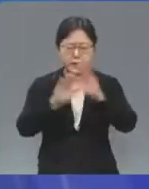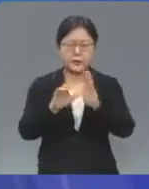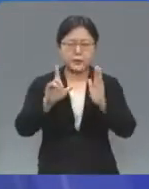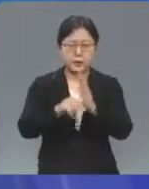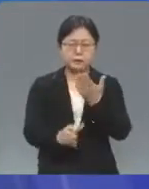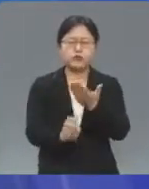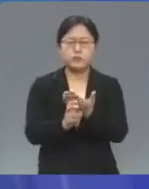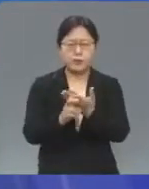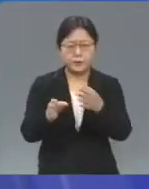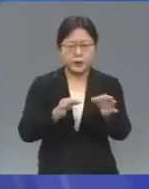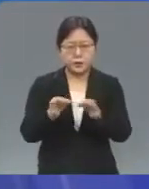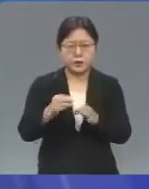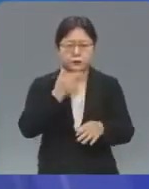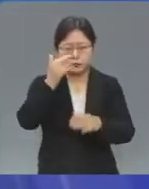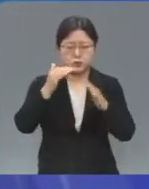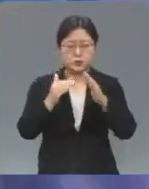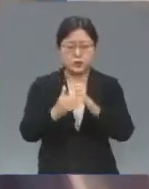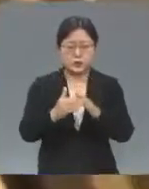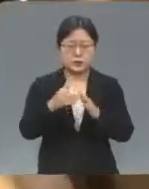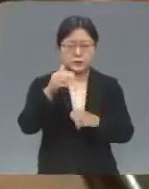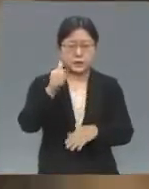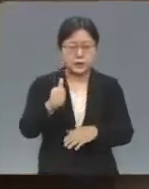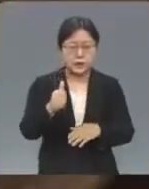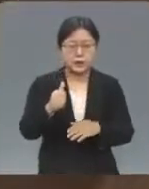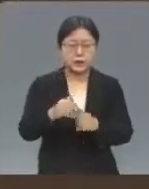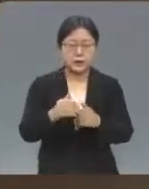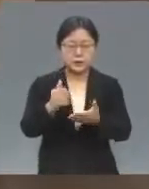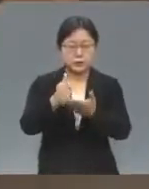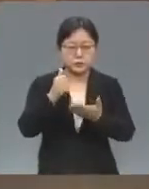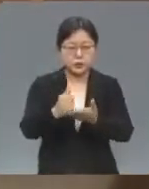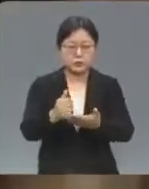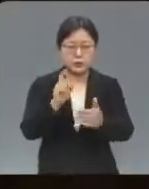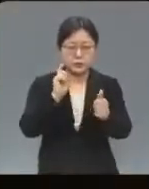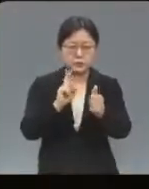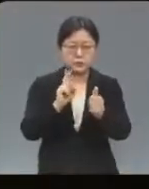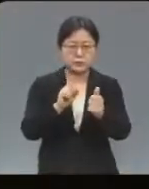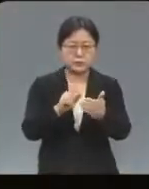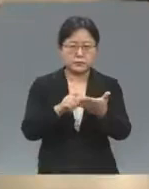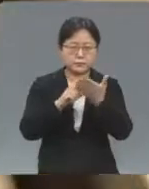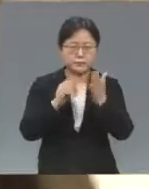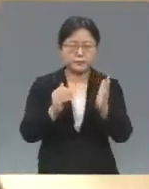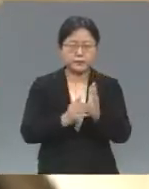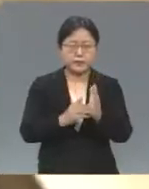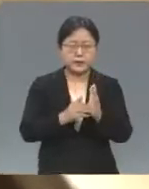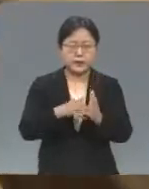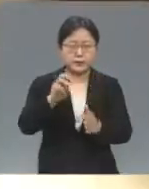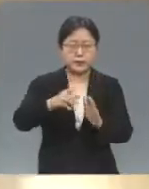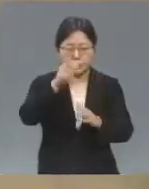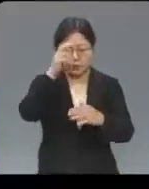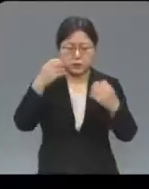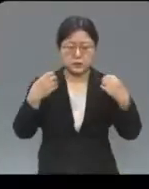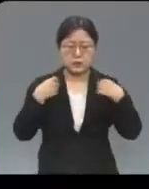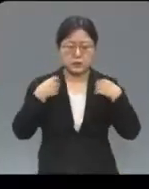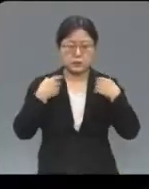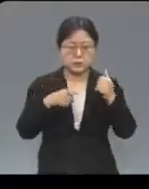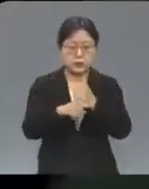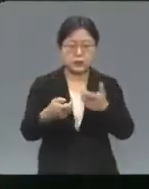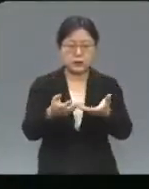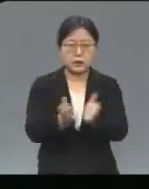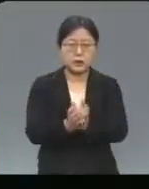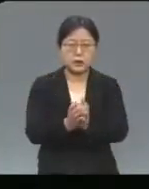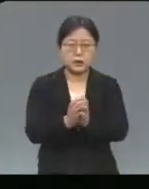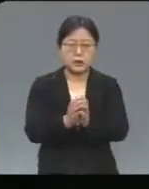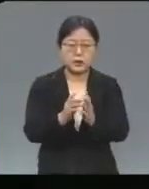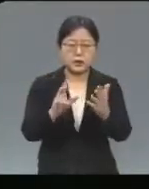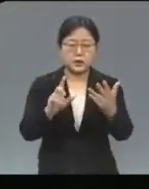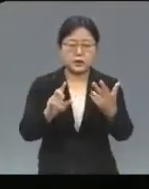불법 영업을 한 유흥주점 업주와 이용객들이 경찰의 부쩍 빨 되었습니다 황 주경철 척 풍속 수사팀은 지난